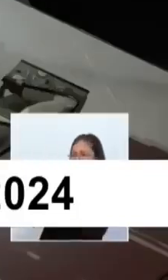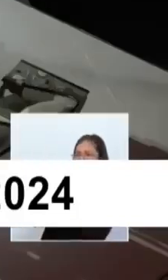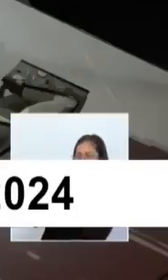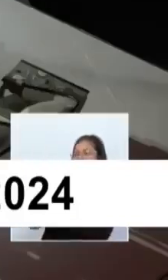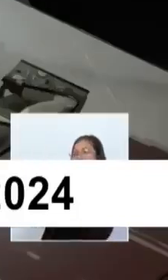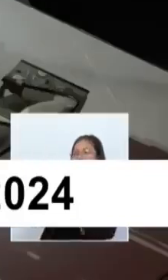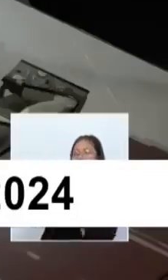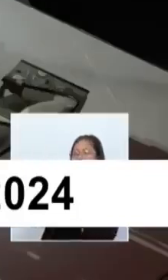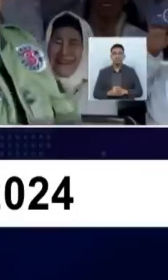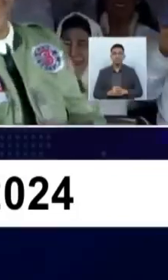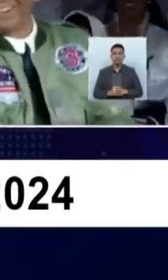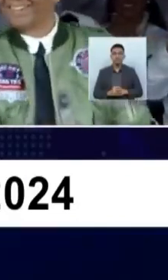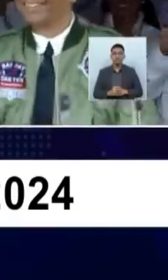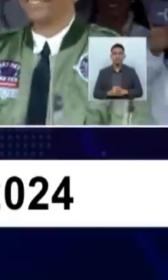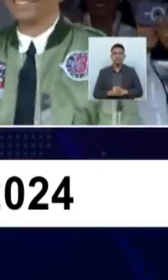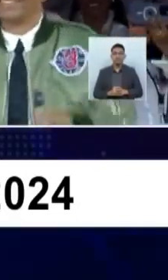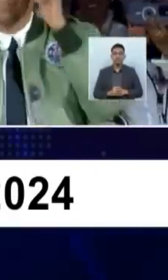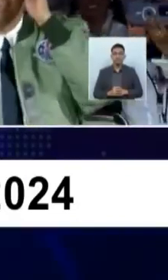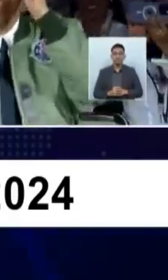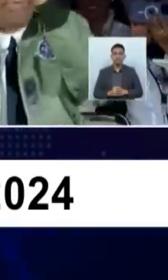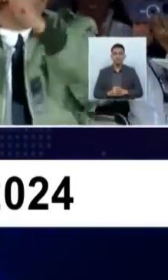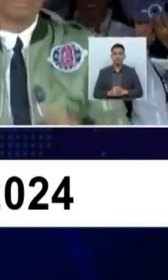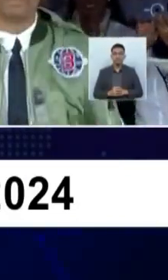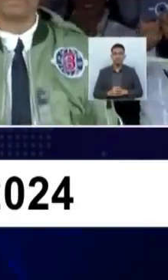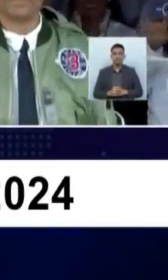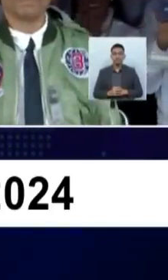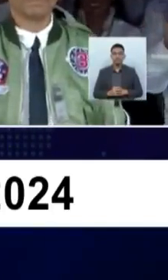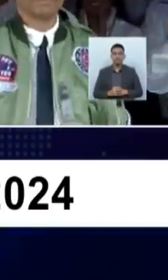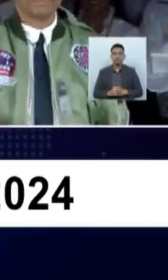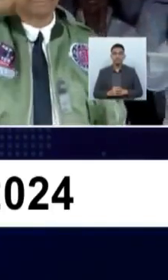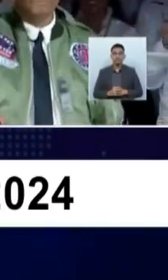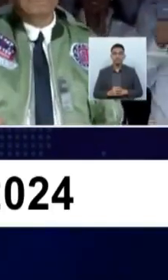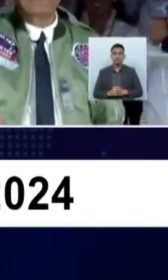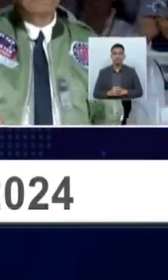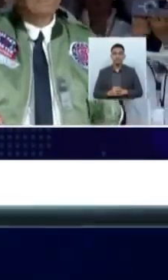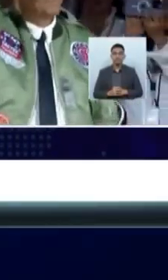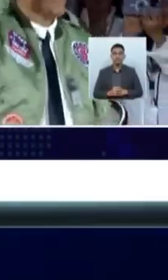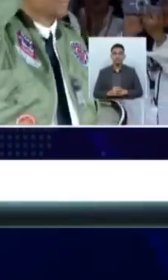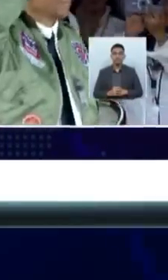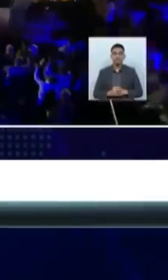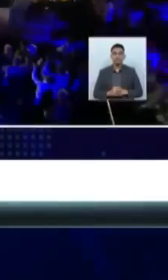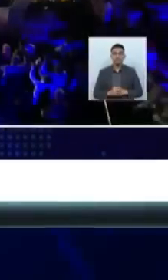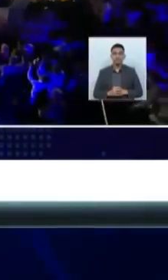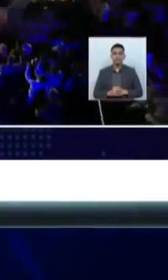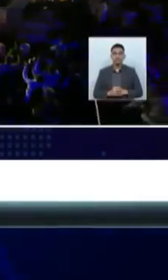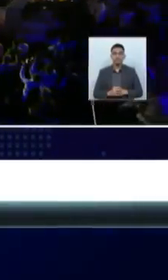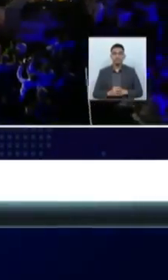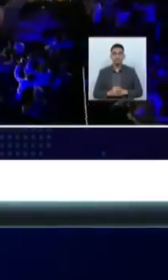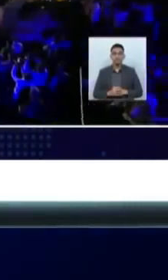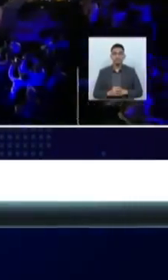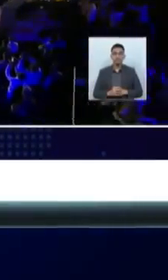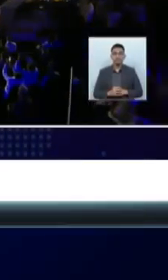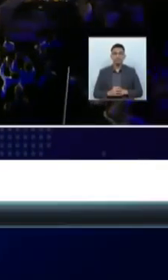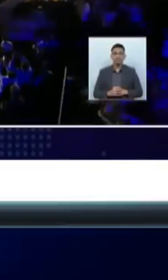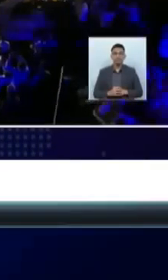yang paling unggul? Substansi, memang diakui atau tidak, Mas Ganjar tampil cukup impresif, okay.